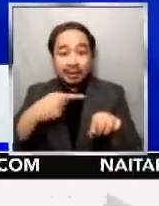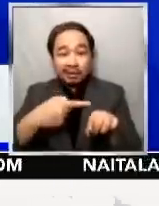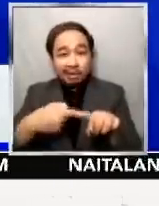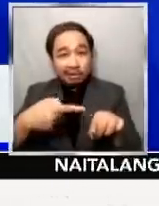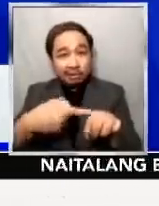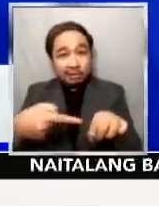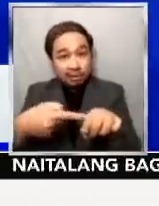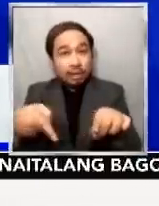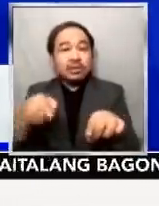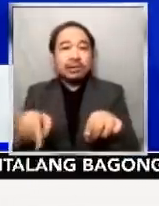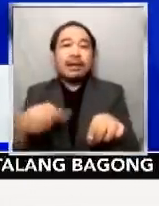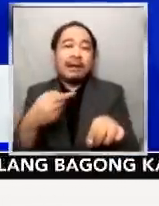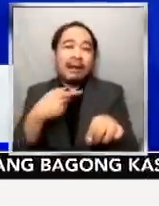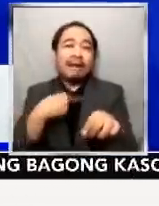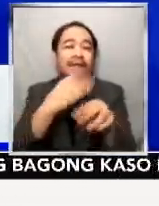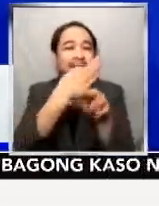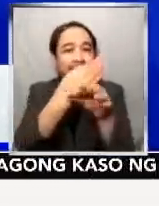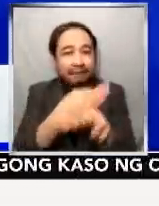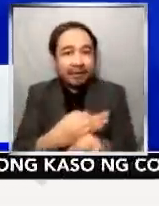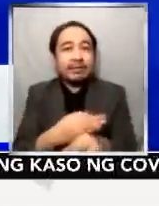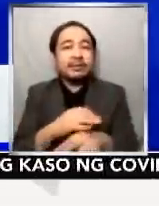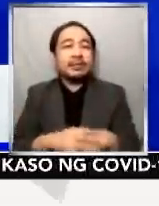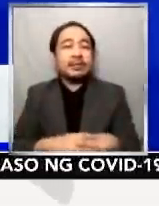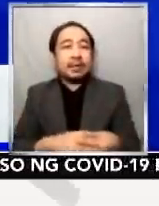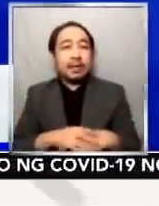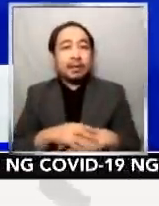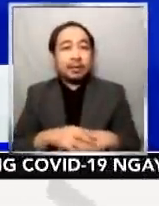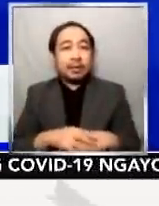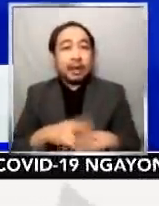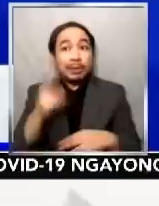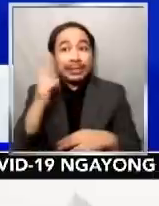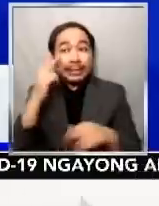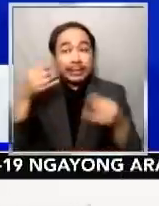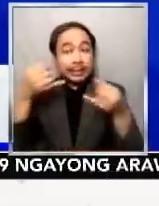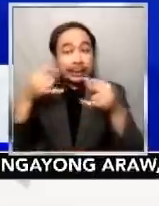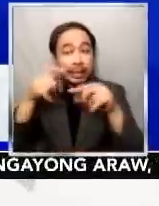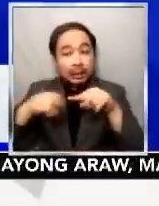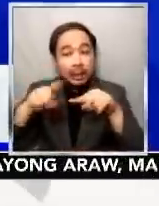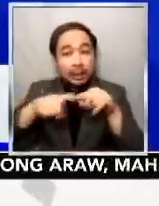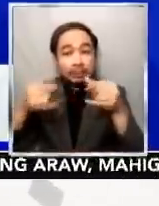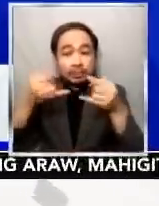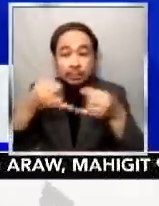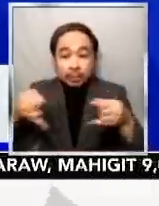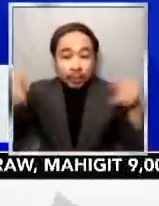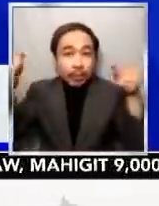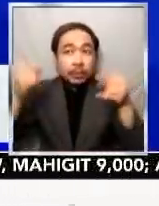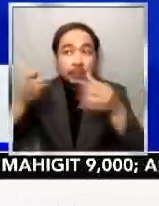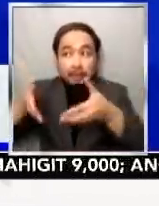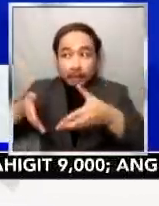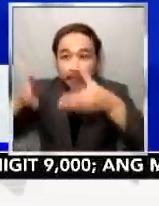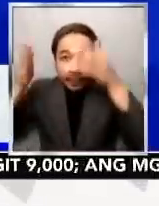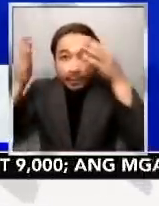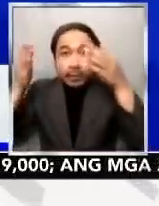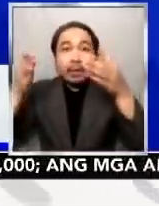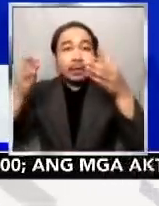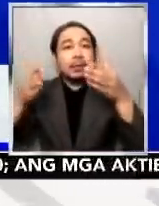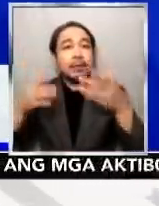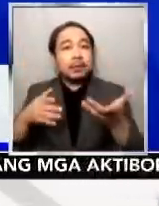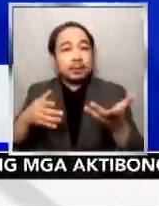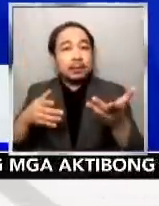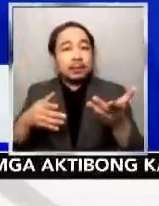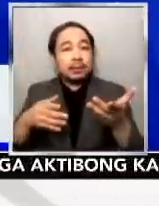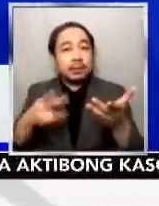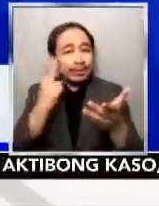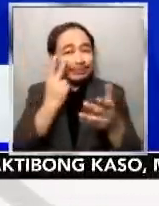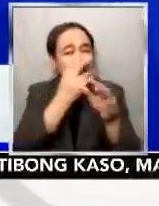and turnouts. Yung catenary power natin, yung building facilities, yung maintenance ng